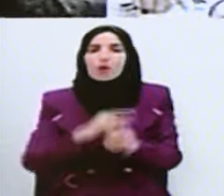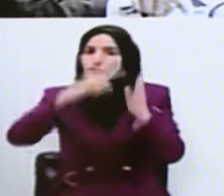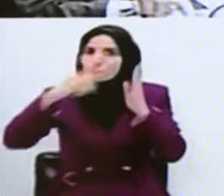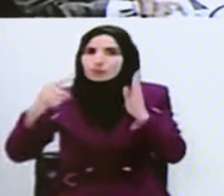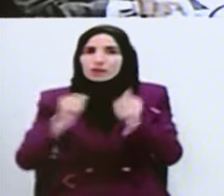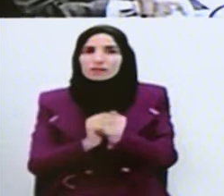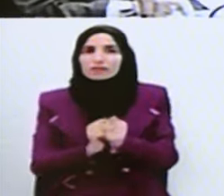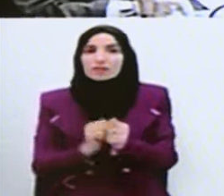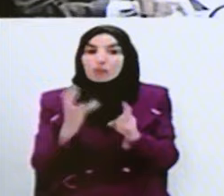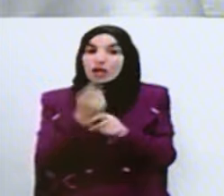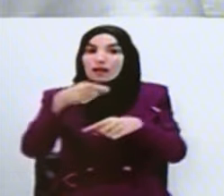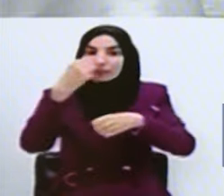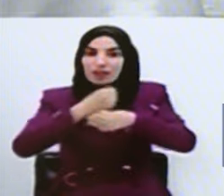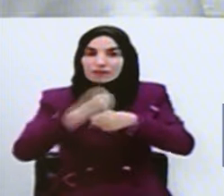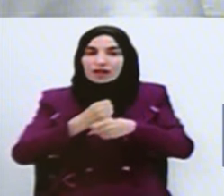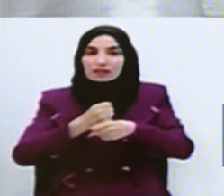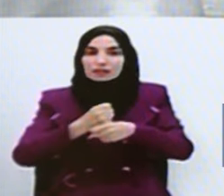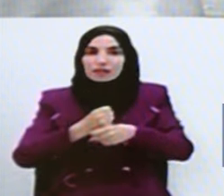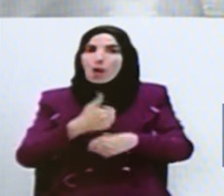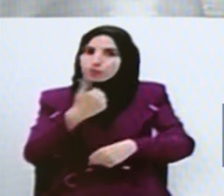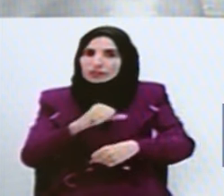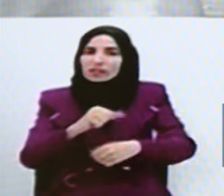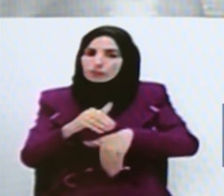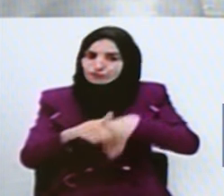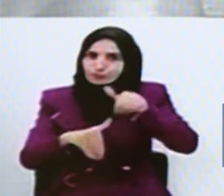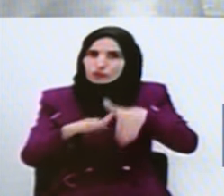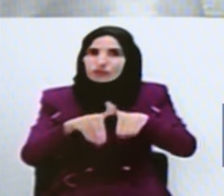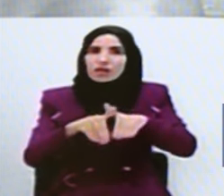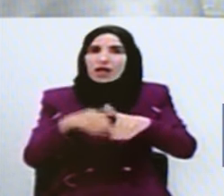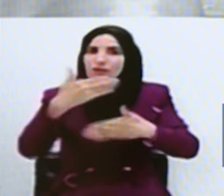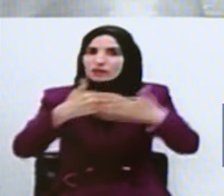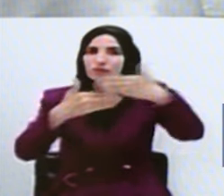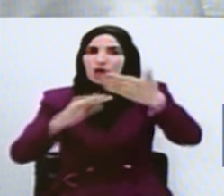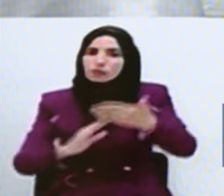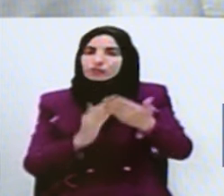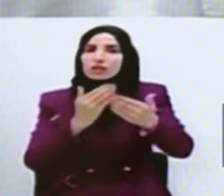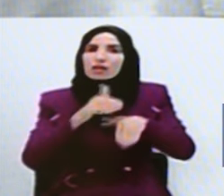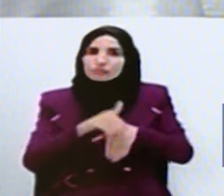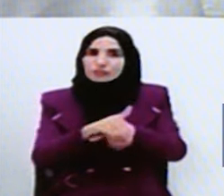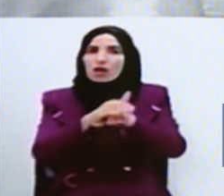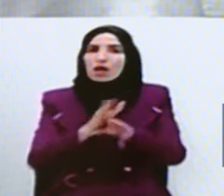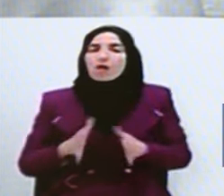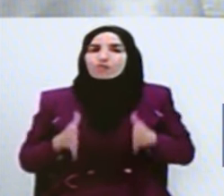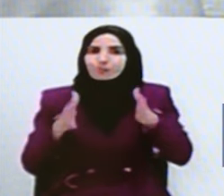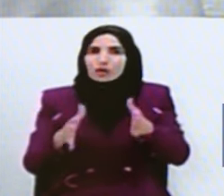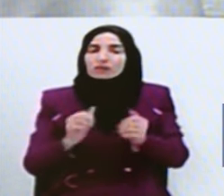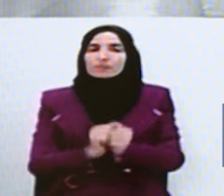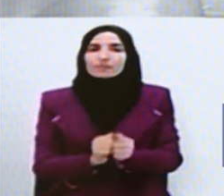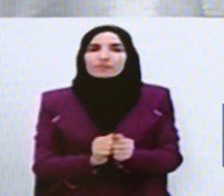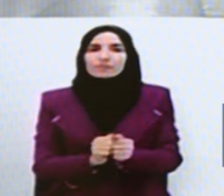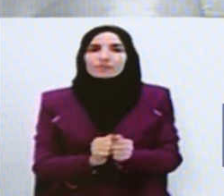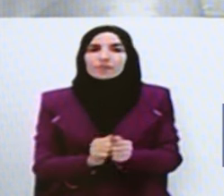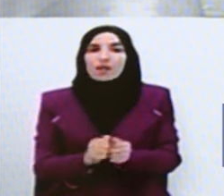وحققت من الانجازات ما اهلها لان تواصل مسيره البناء والتنميه بعزم وثبات وبعد ان